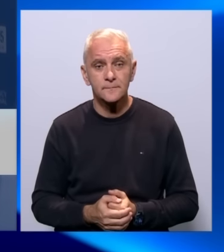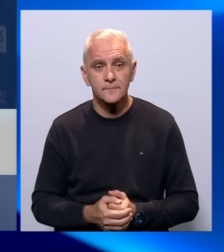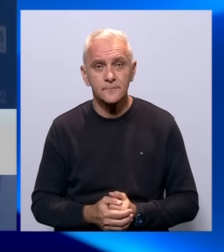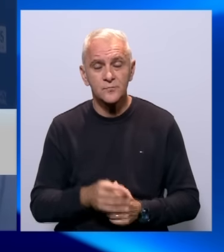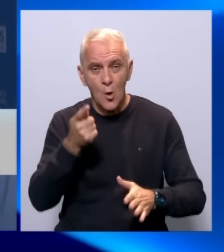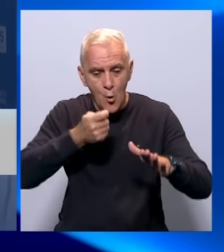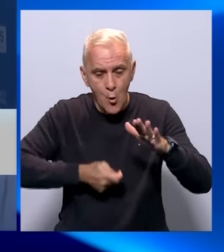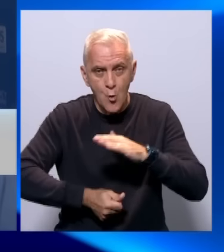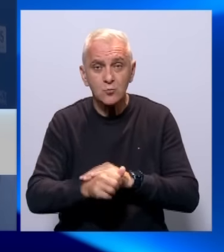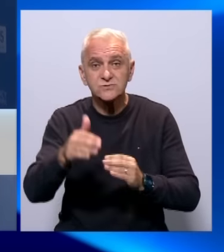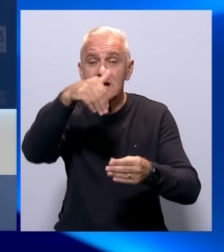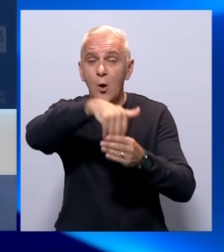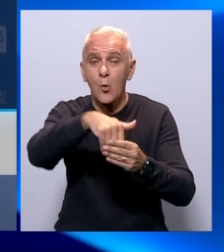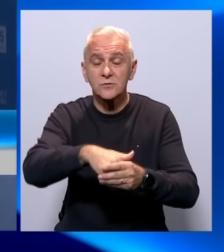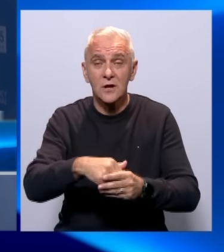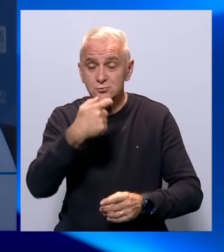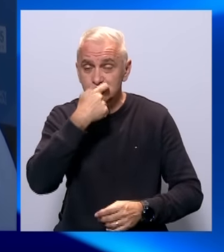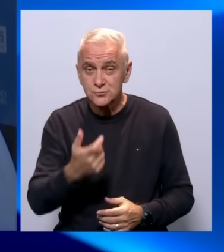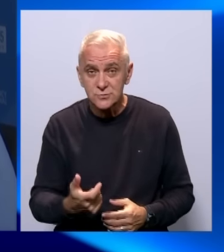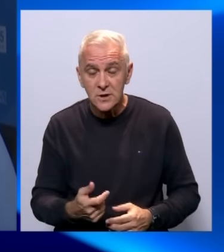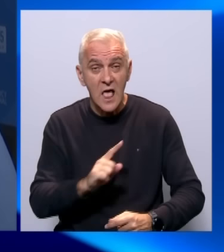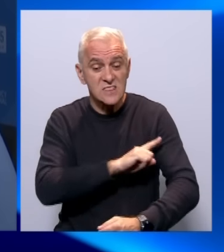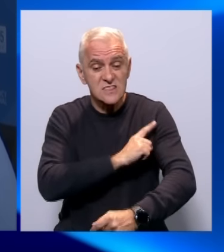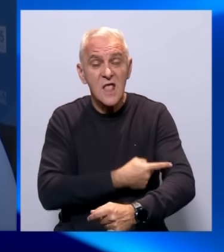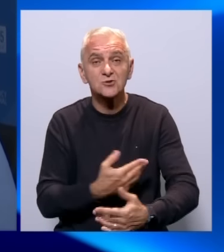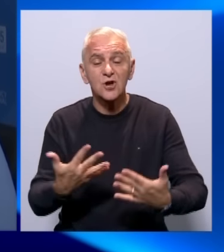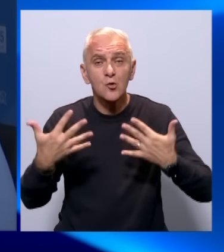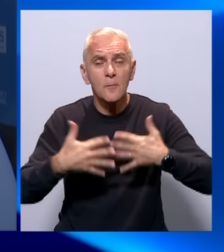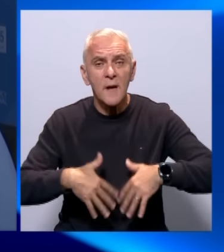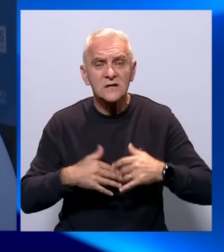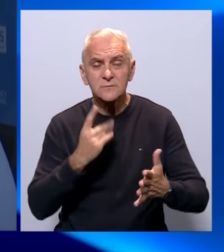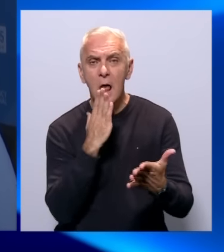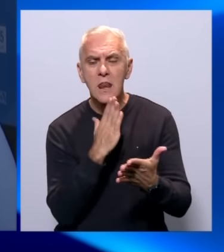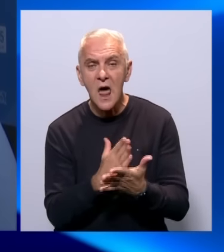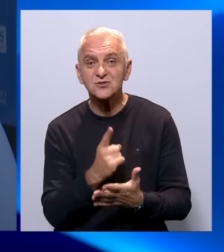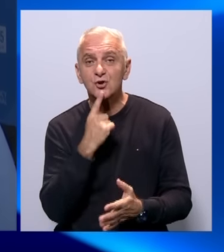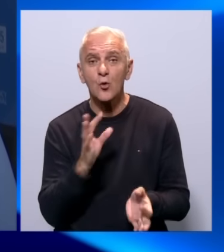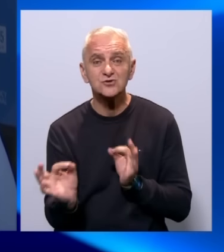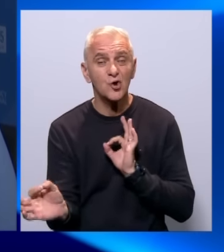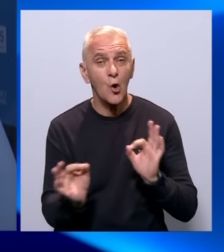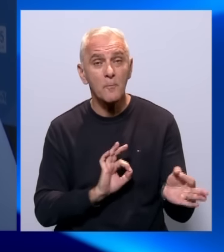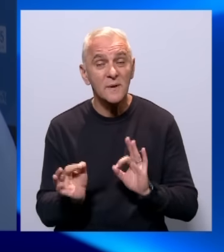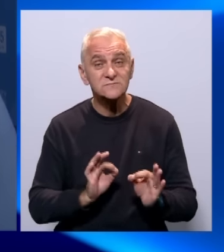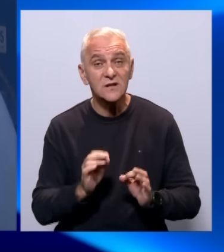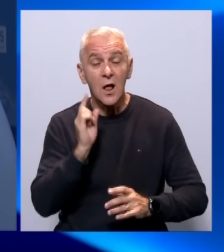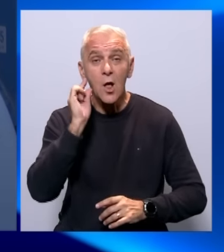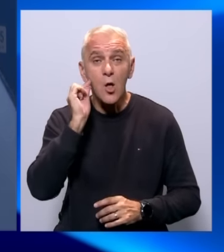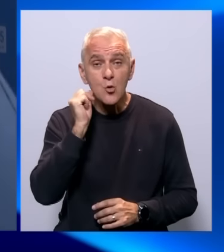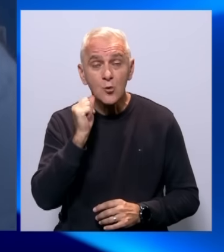korupciju unutar pravosuđa i na jačanju mehanizama koji će osigurati, dakle,